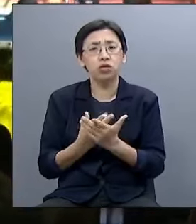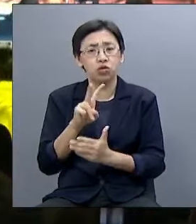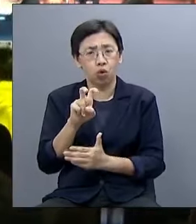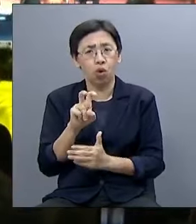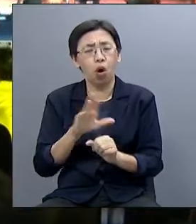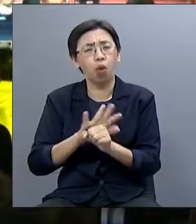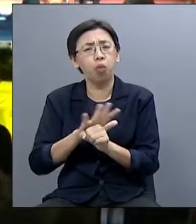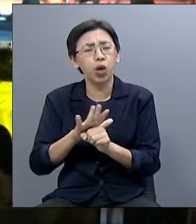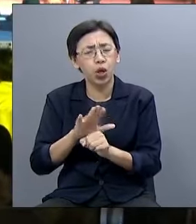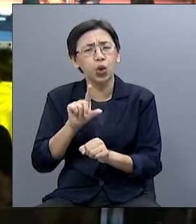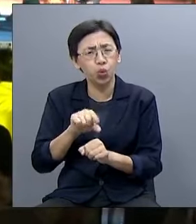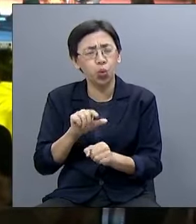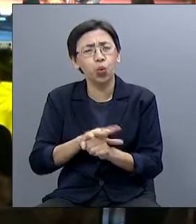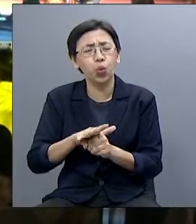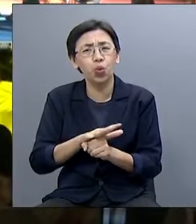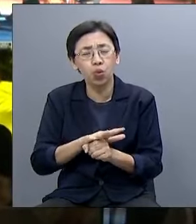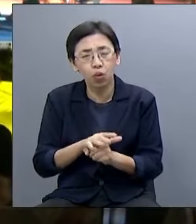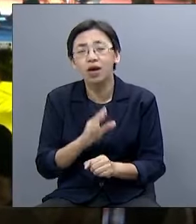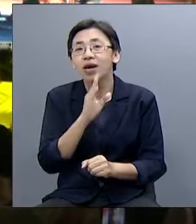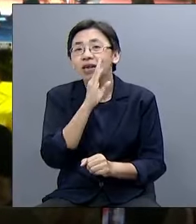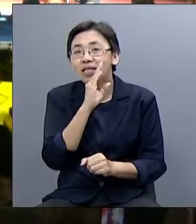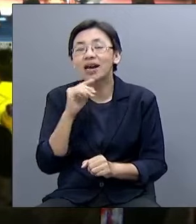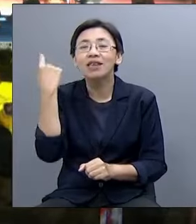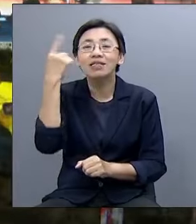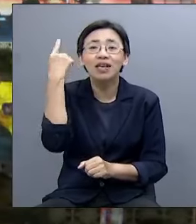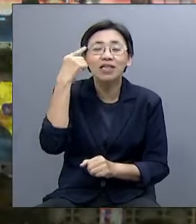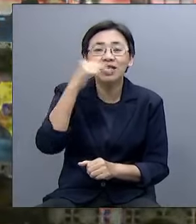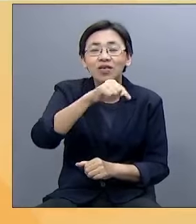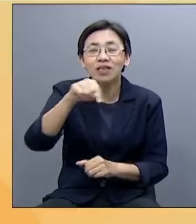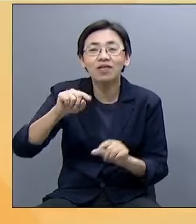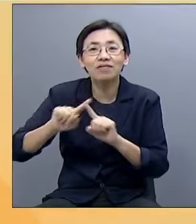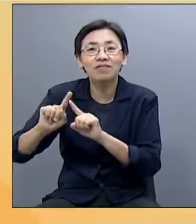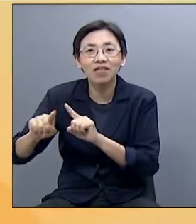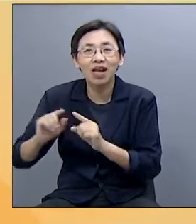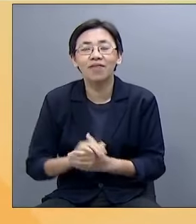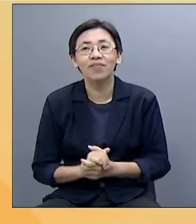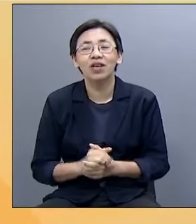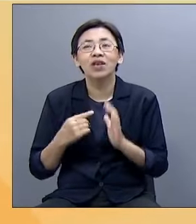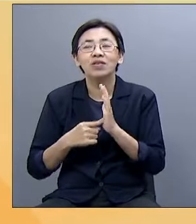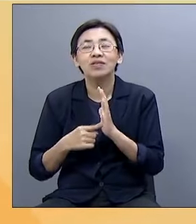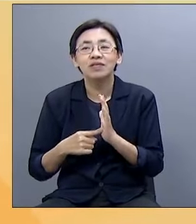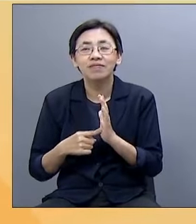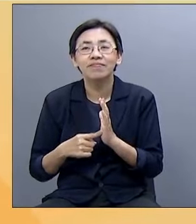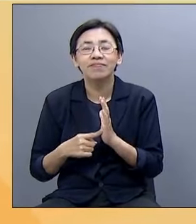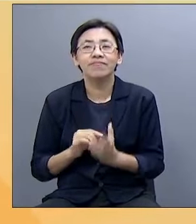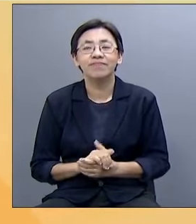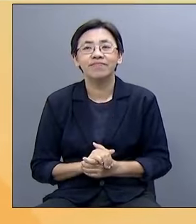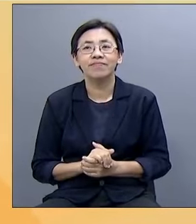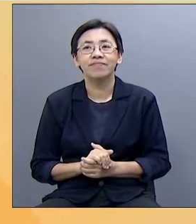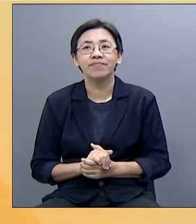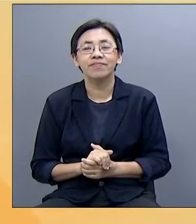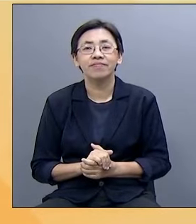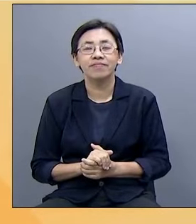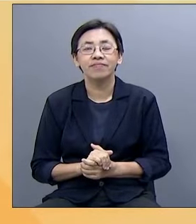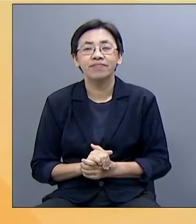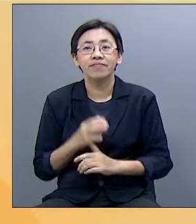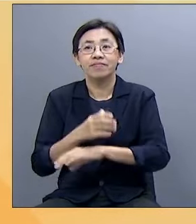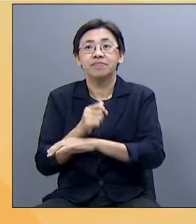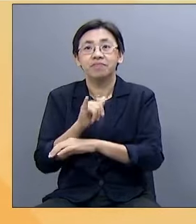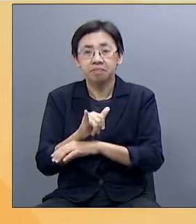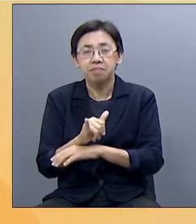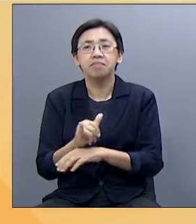ห ม คะ สวยได้ตามสถานที่ท่องเที่ยวใช่ไหมอย่างงานแผ่นดินสมเด็จพระนารายณ ์ อย่างที่พระนครศรีอยุธยานี่ราคาเดียวกันในน้องพิน ค่